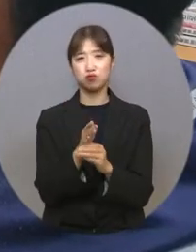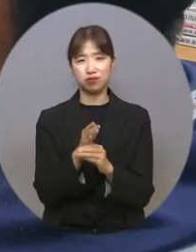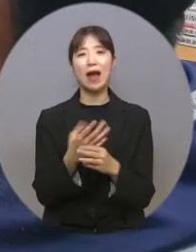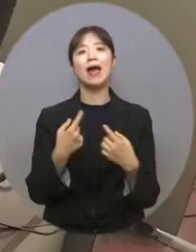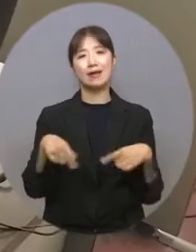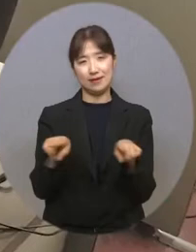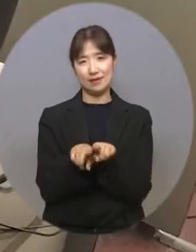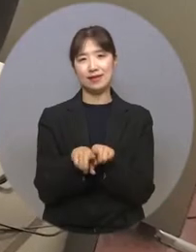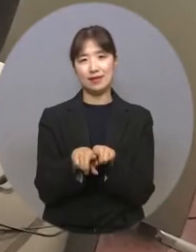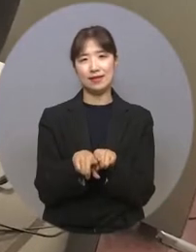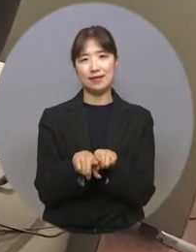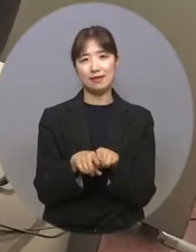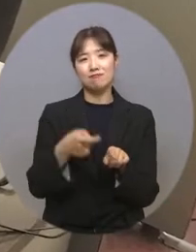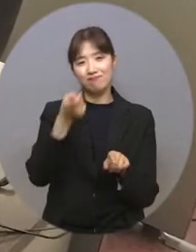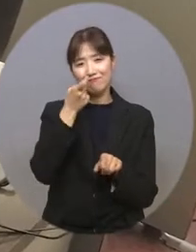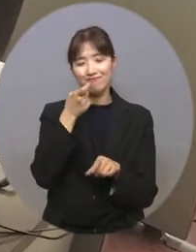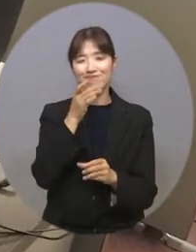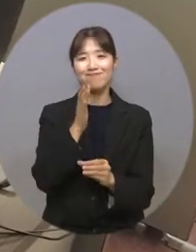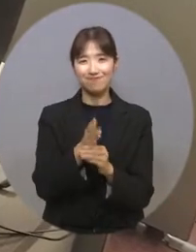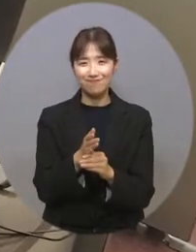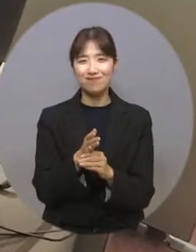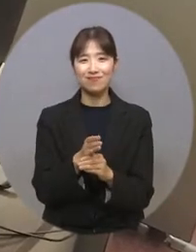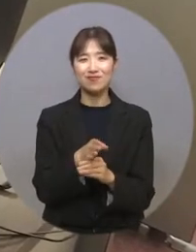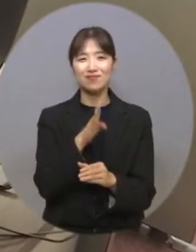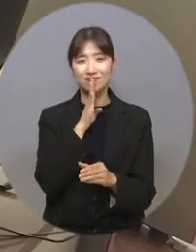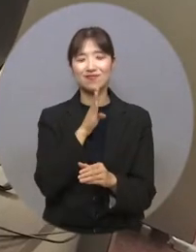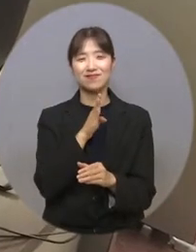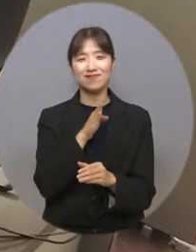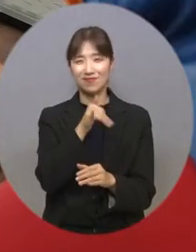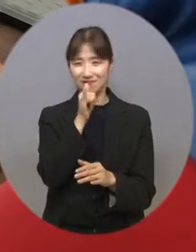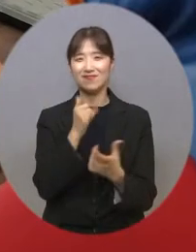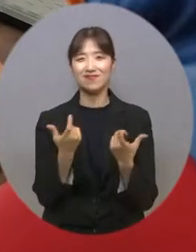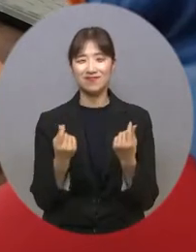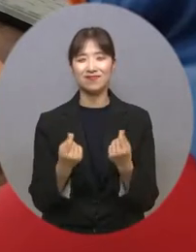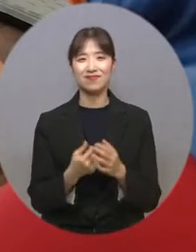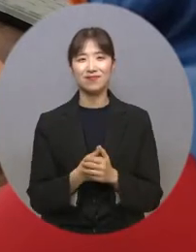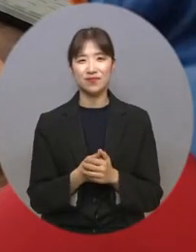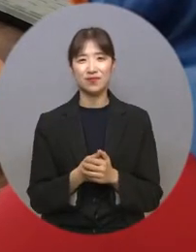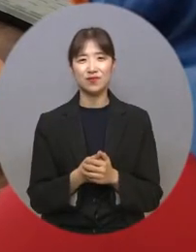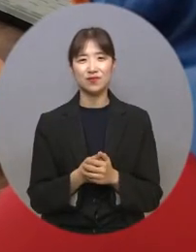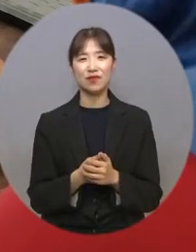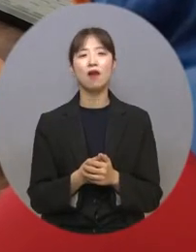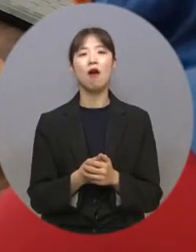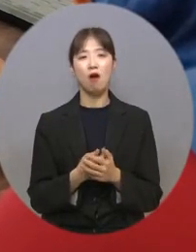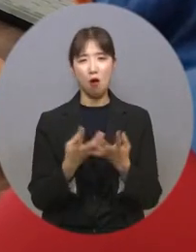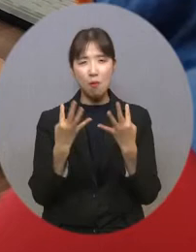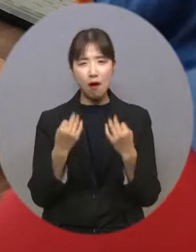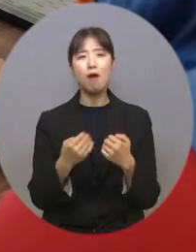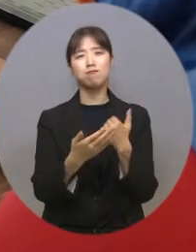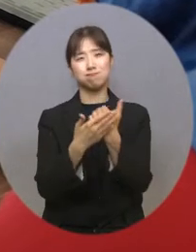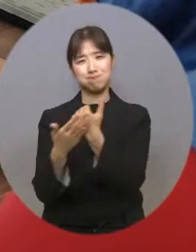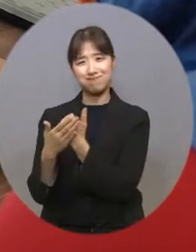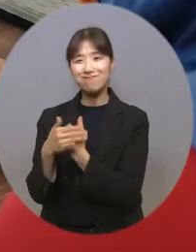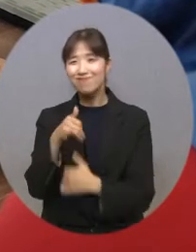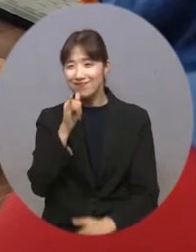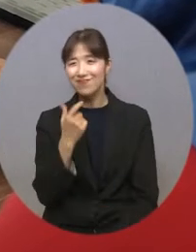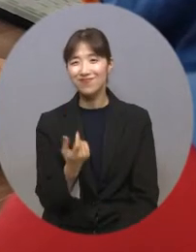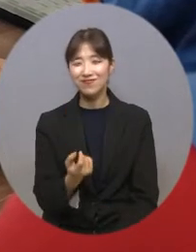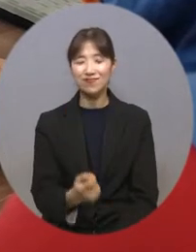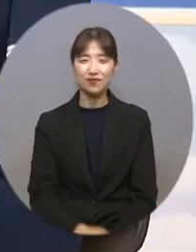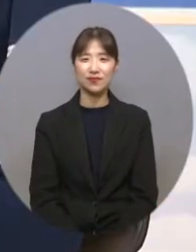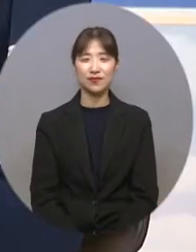같이 그분들하고 이렇게 해왔던 부분들이 많이 기억에 남은 것 같아요. 아, 그렇군요. 정말 많은 분들의 도움이 있었네요. 네.